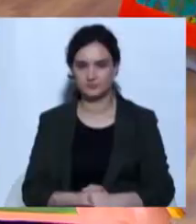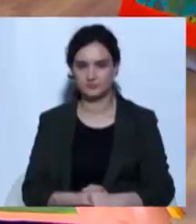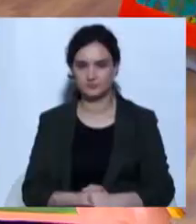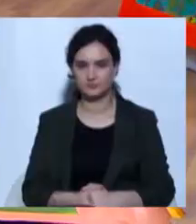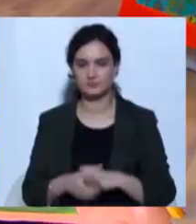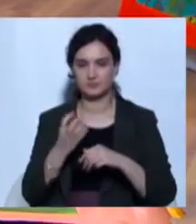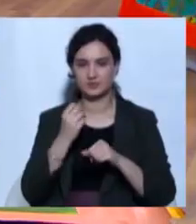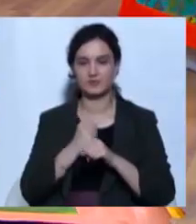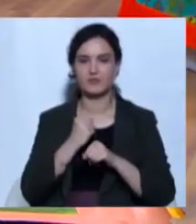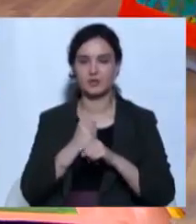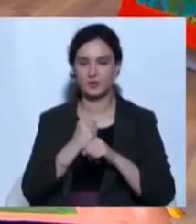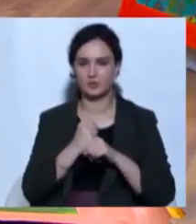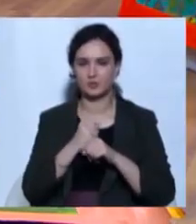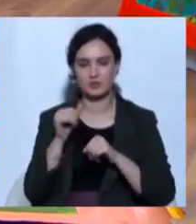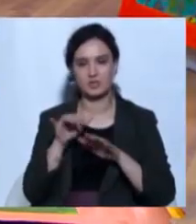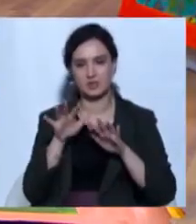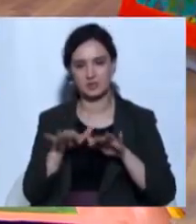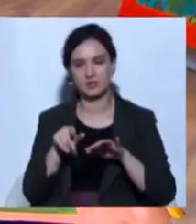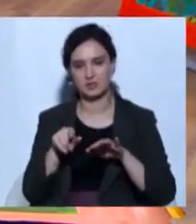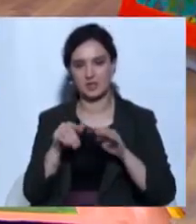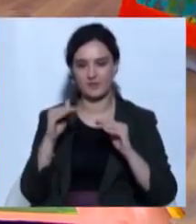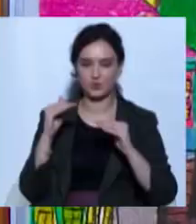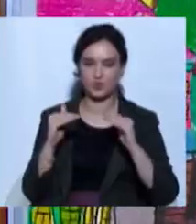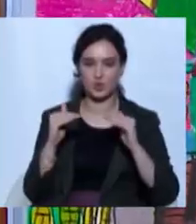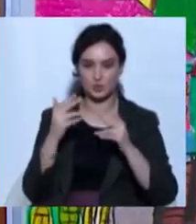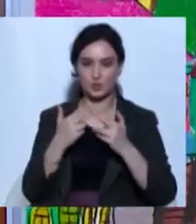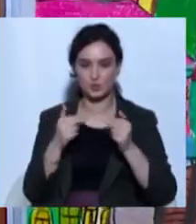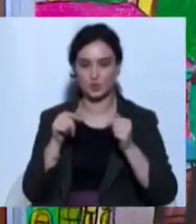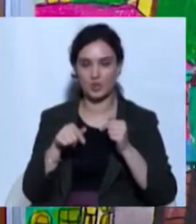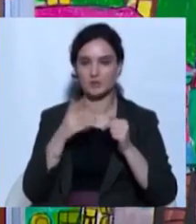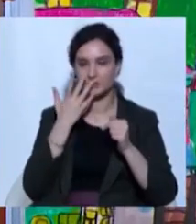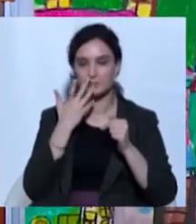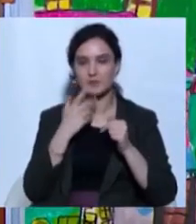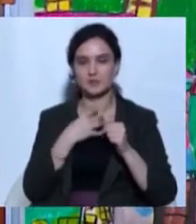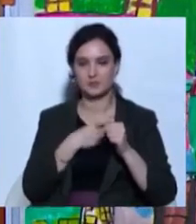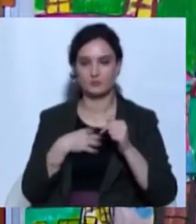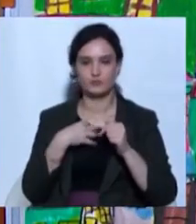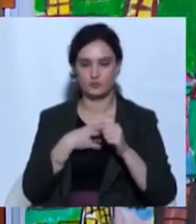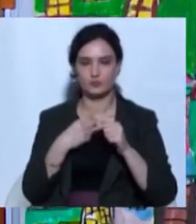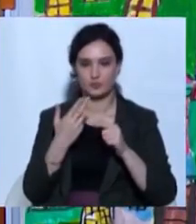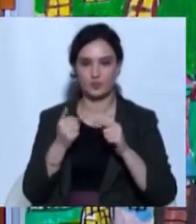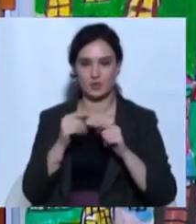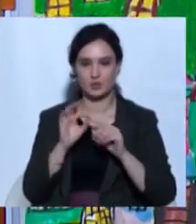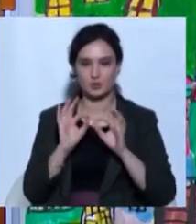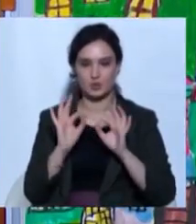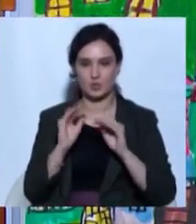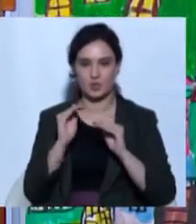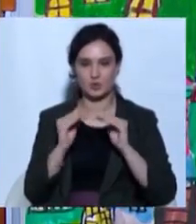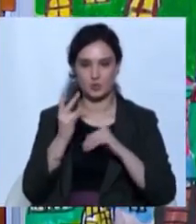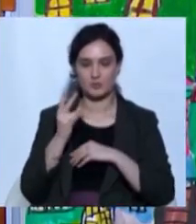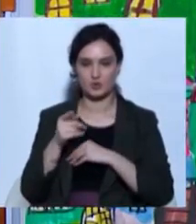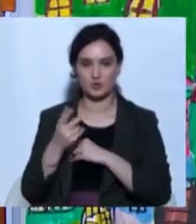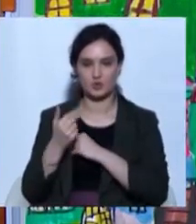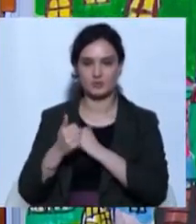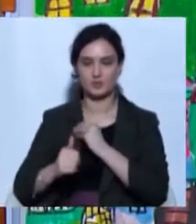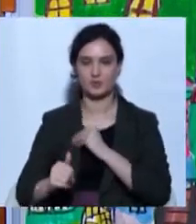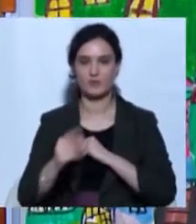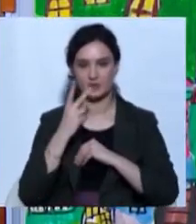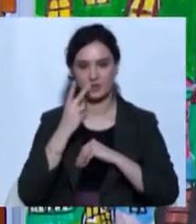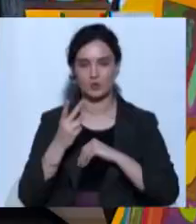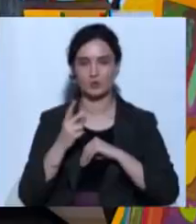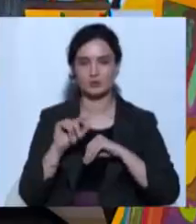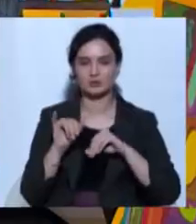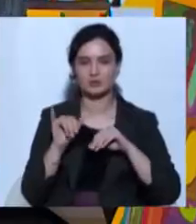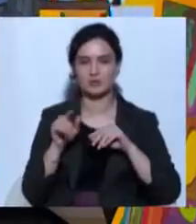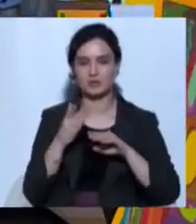კიდევ გავაკეთოთ სადღაც, გავაწონასწოროთ, ხო, ახაც ფერსაც უნდა, ხო, გაწონასწორება. ნახოთ, აბა